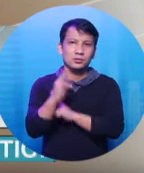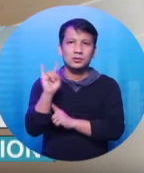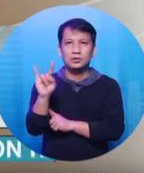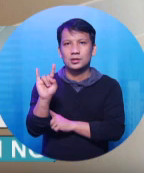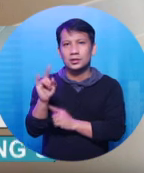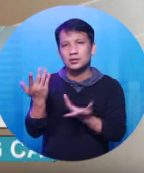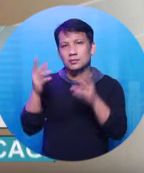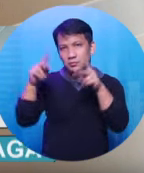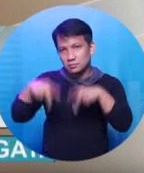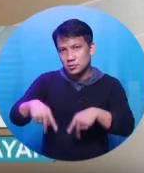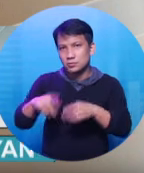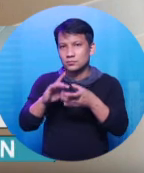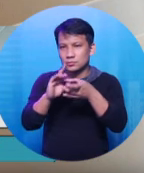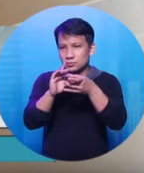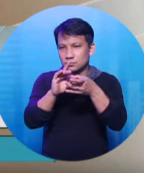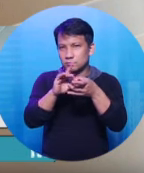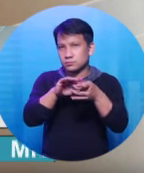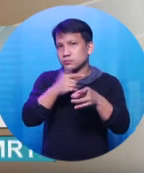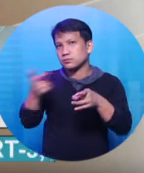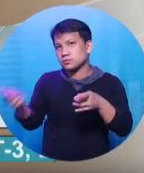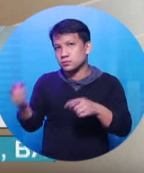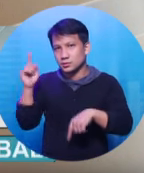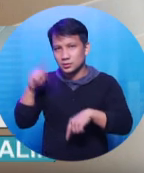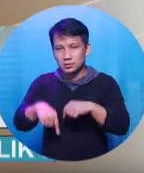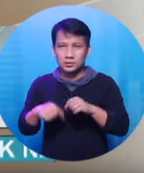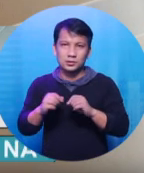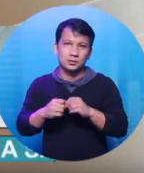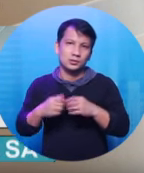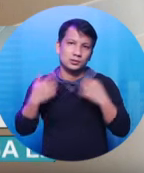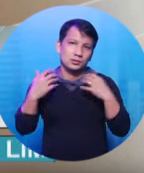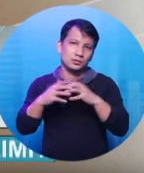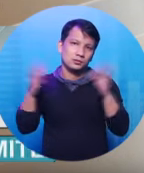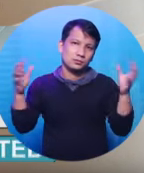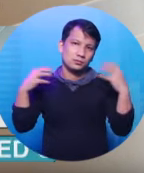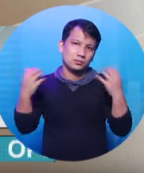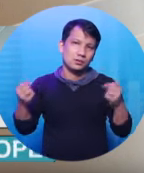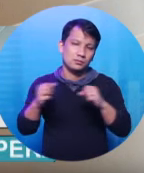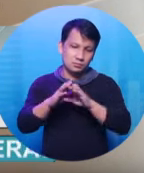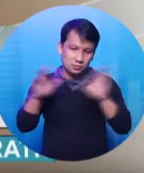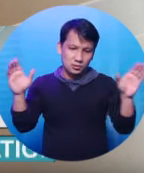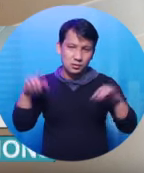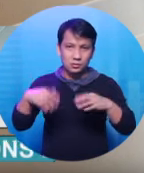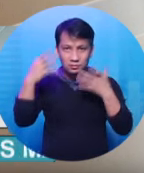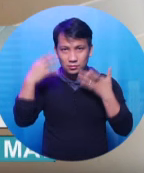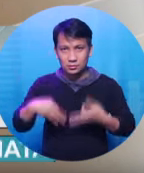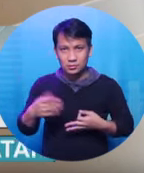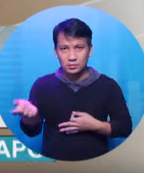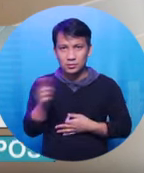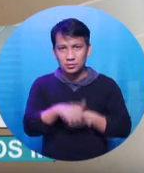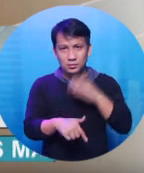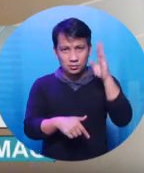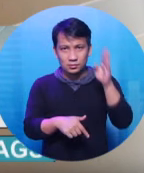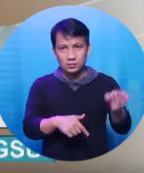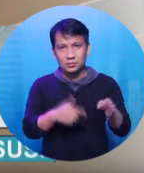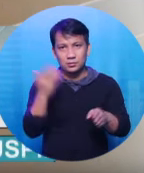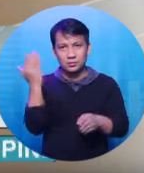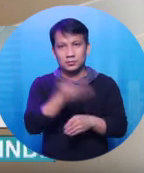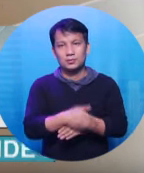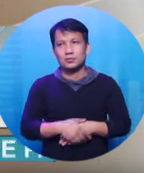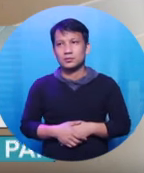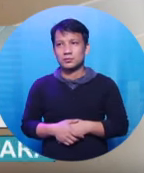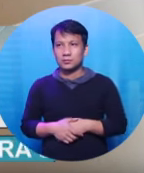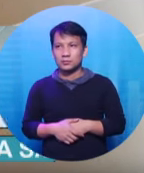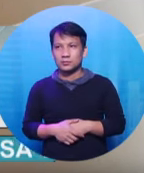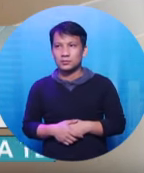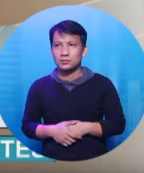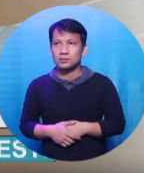merong mga tao po na minsan sumusobra na po talaga, and kaya po nag-decide po talaga ako, sinabi ko sa kapatid ko, sampahan natin